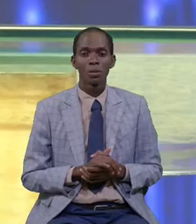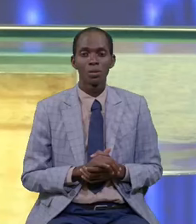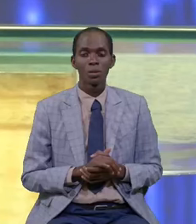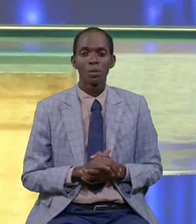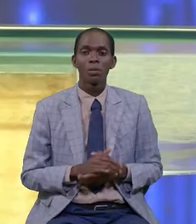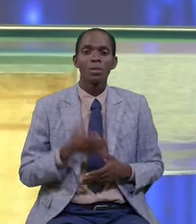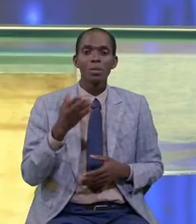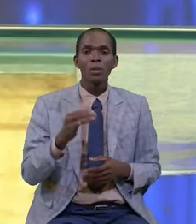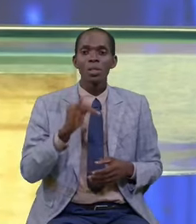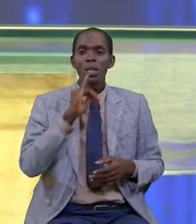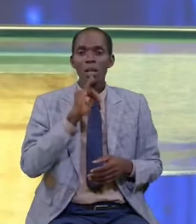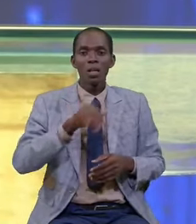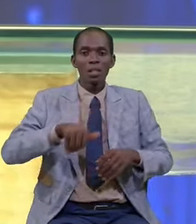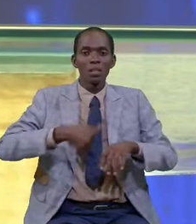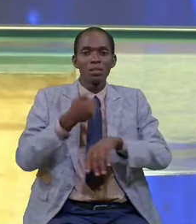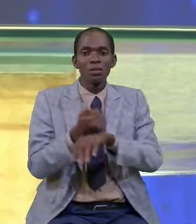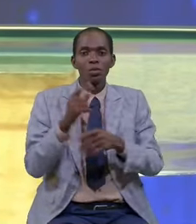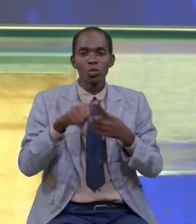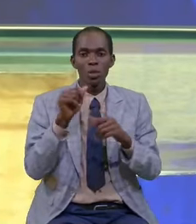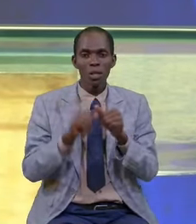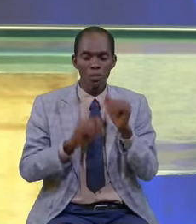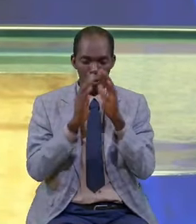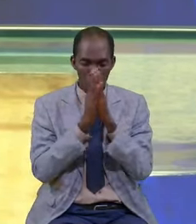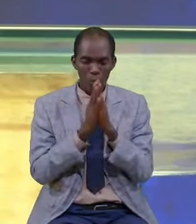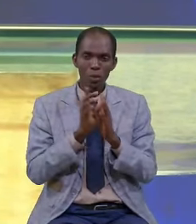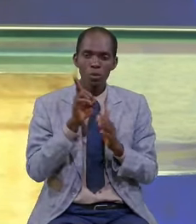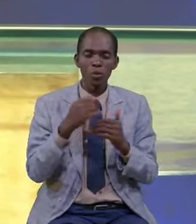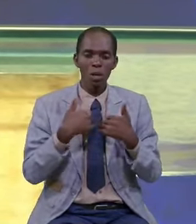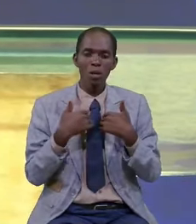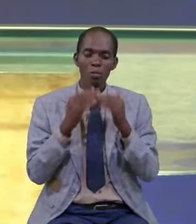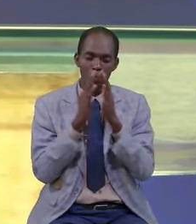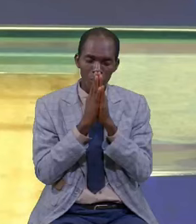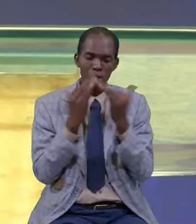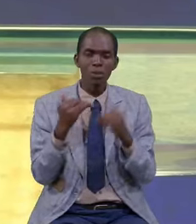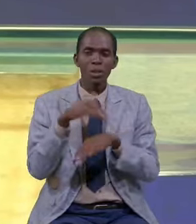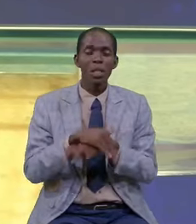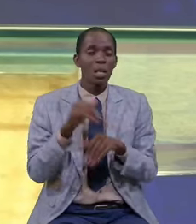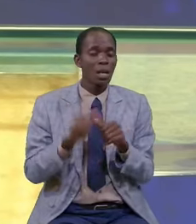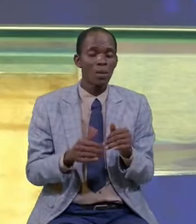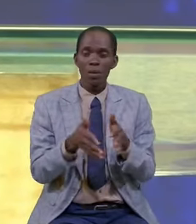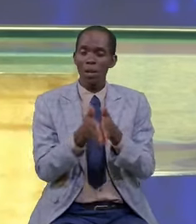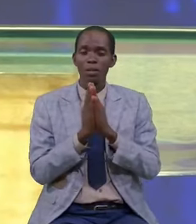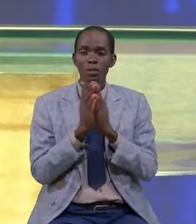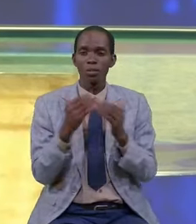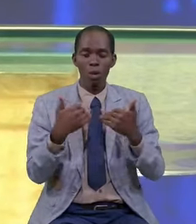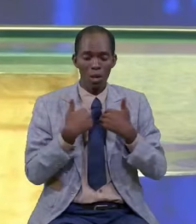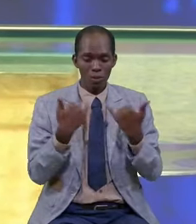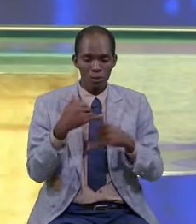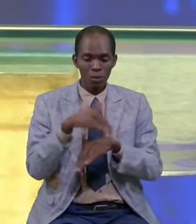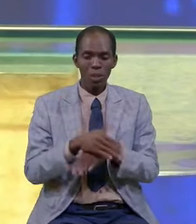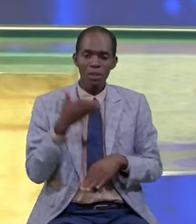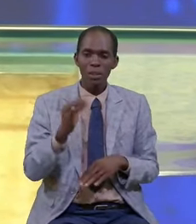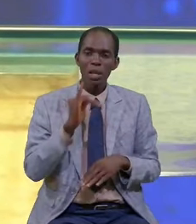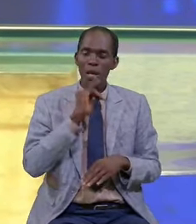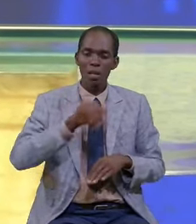Il y a la confirmation à toute prière que vous ferez ce soir, toute exigence que vous ferez